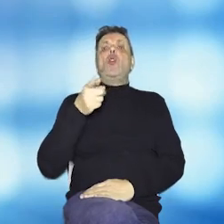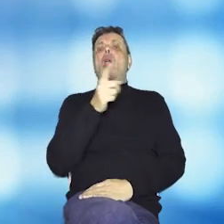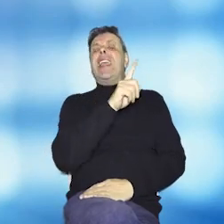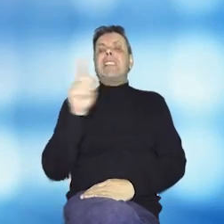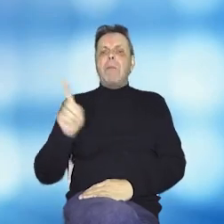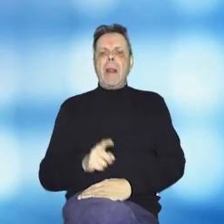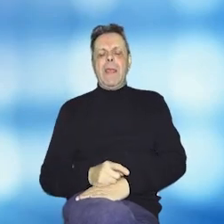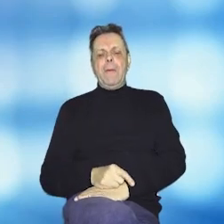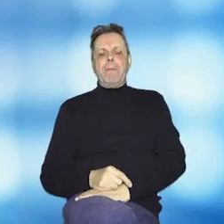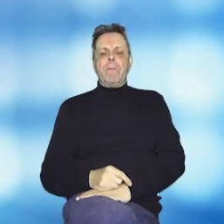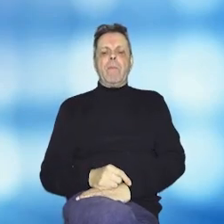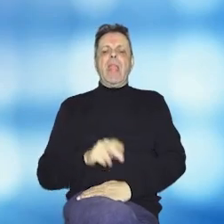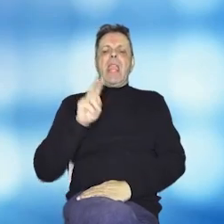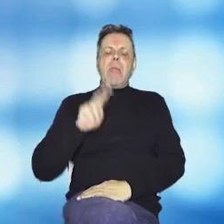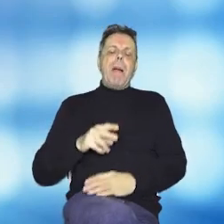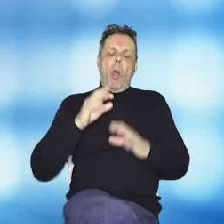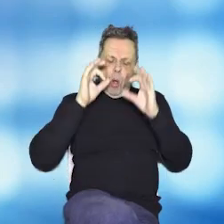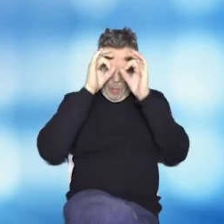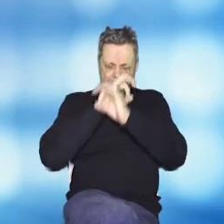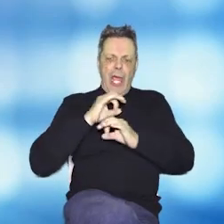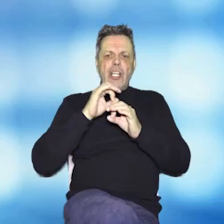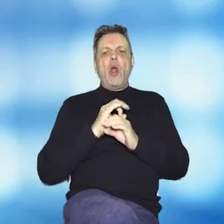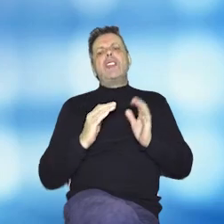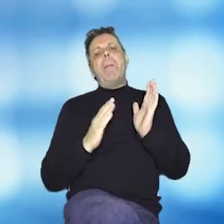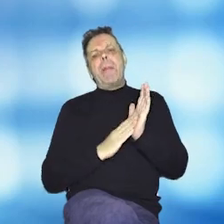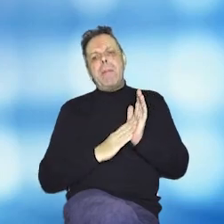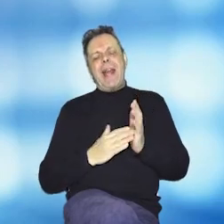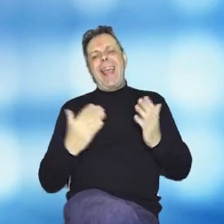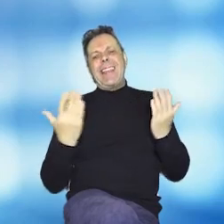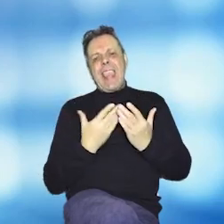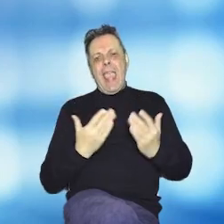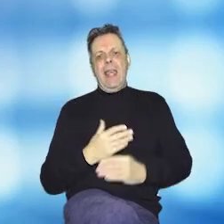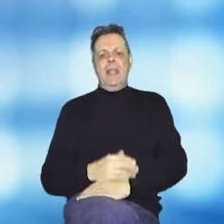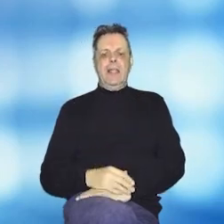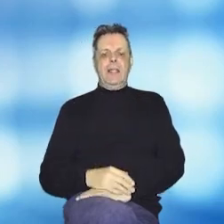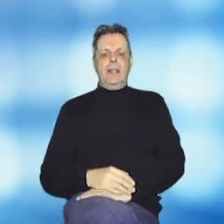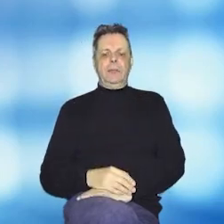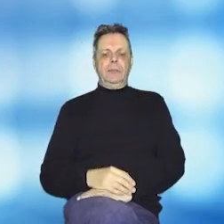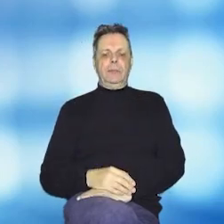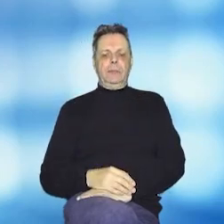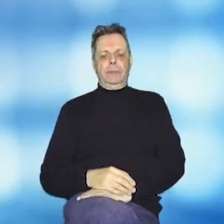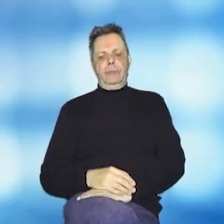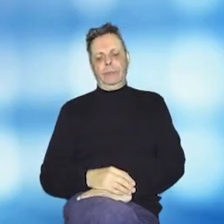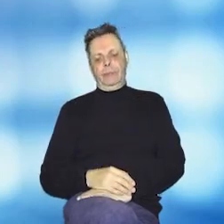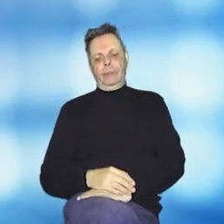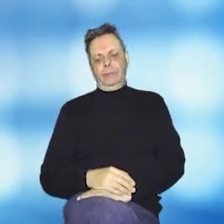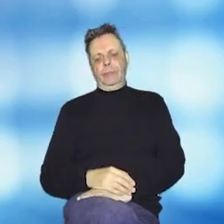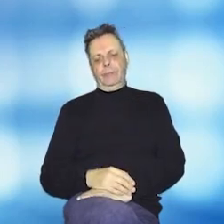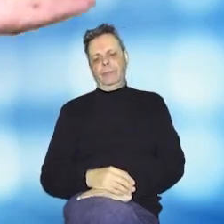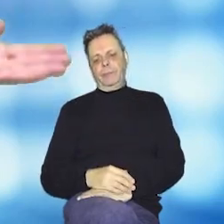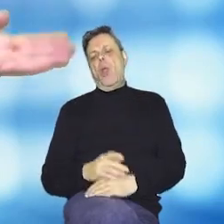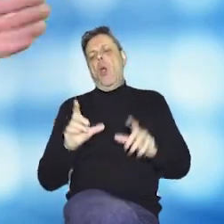zabrani imamo nažalost primjera gdje... To je privatnih vlasnika domova.